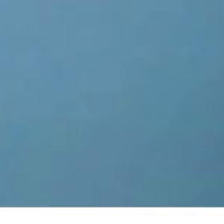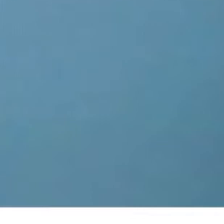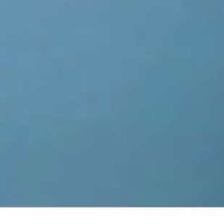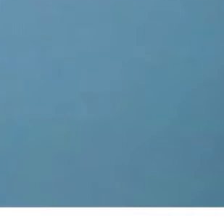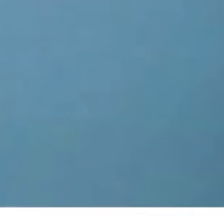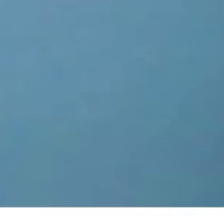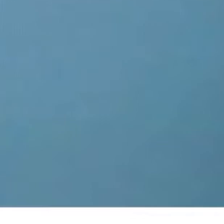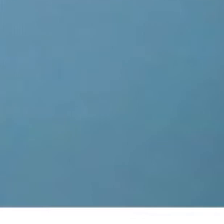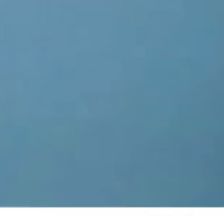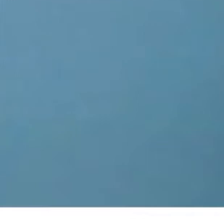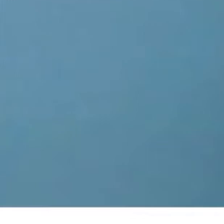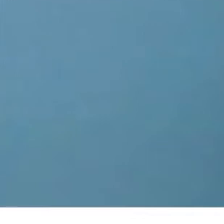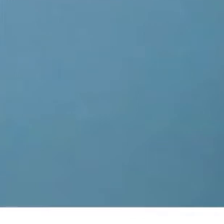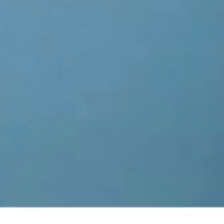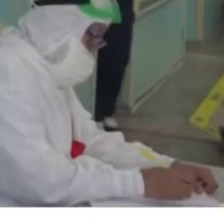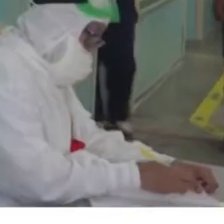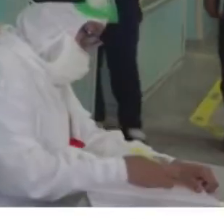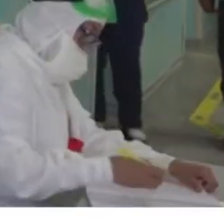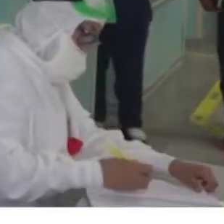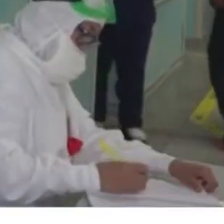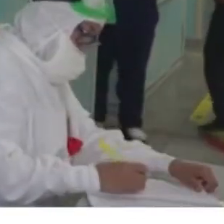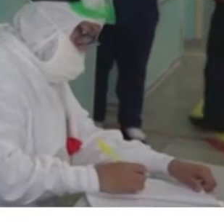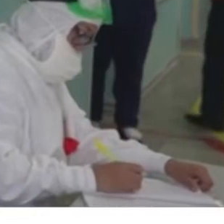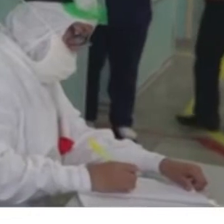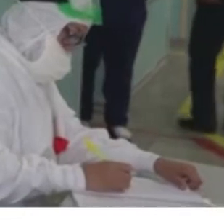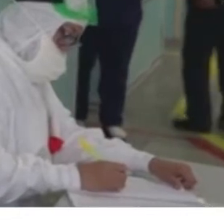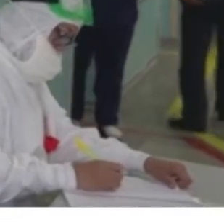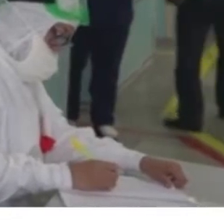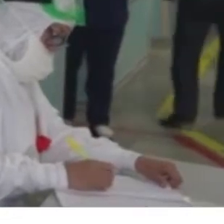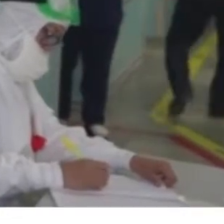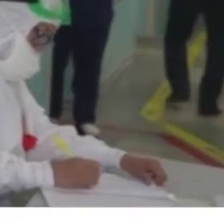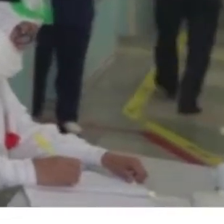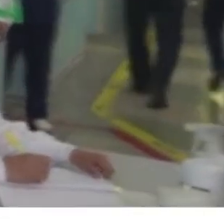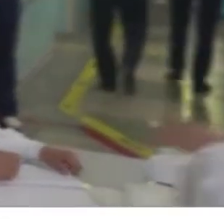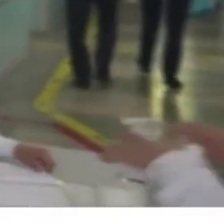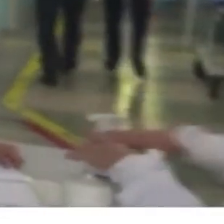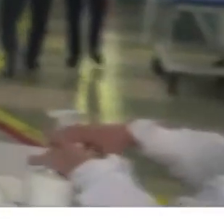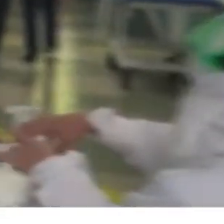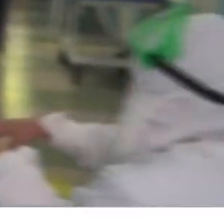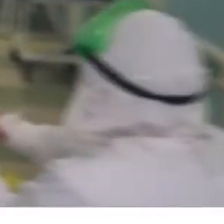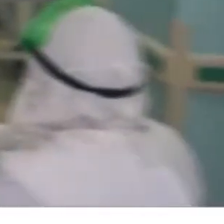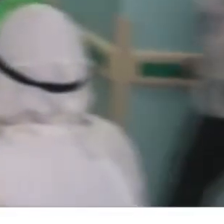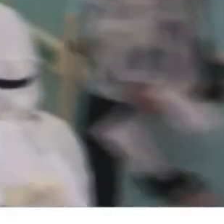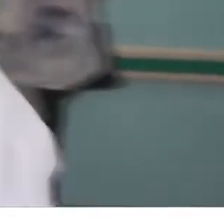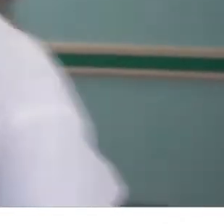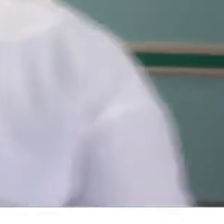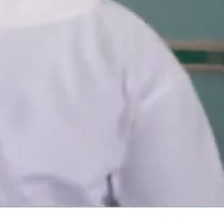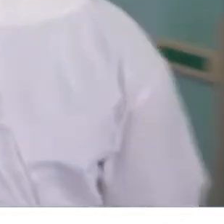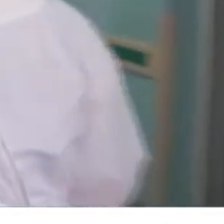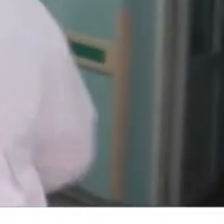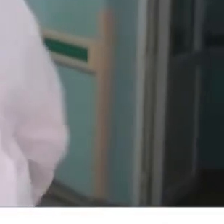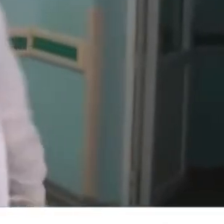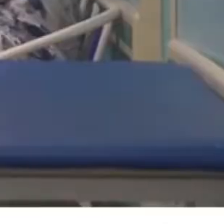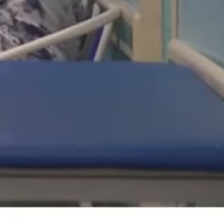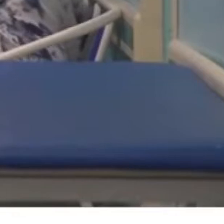1,2 еседен 6 есеге дейін өскені байқалады. Ауыр жағдайда ауруханаға келіп жатқандар да жетерлік. Егер емханаларда жүктеме